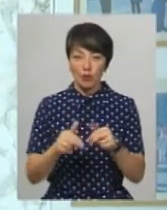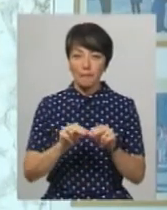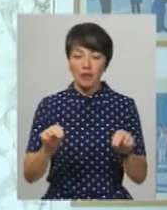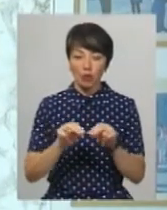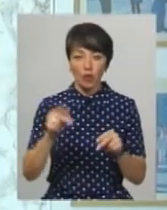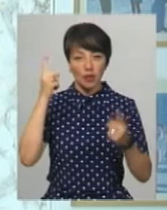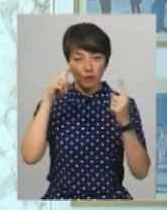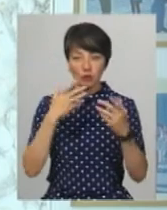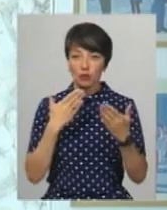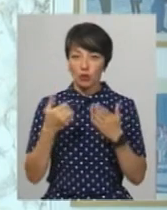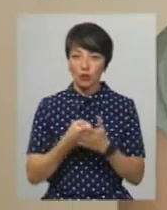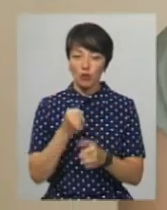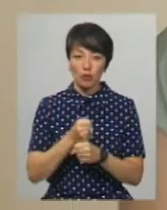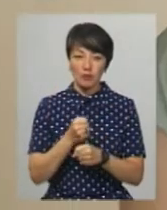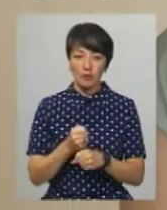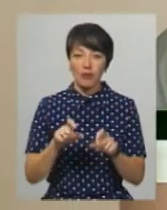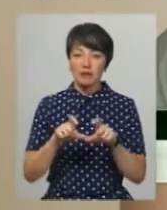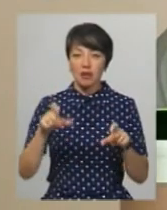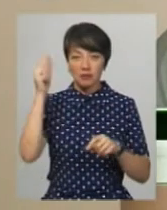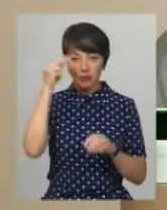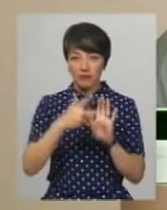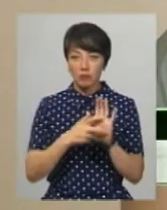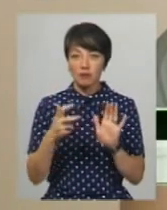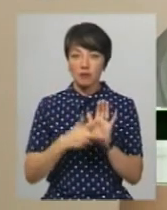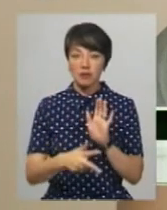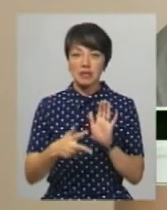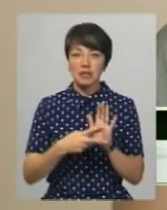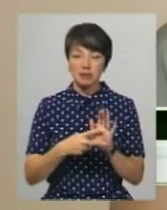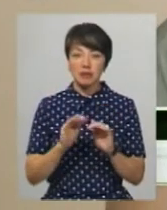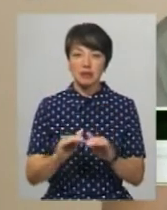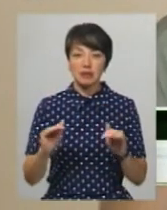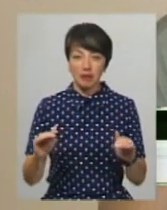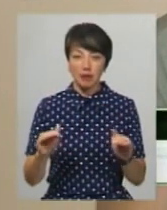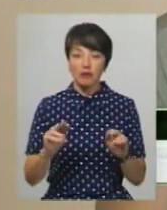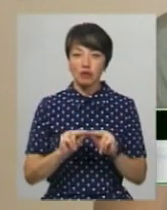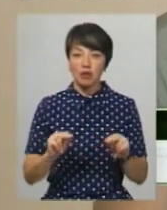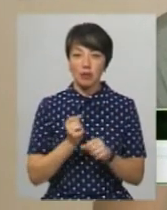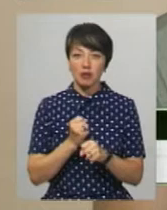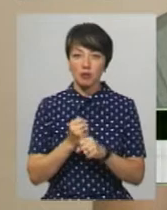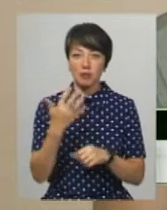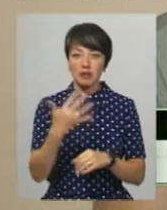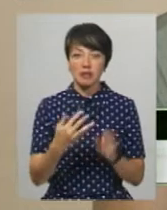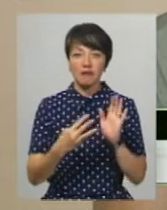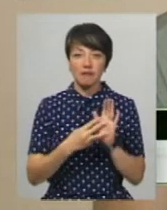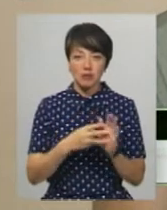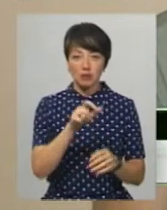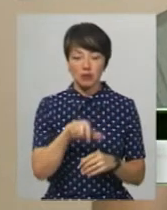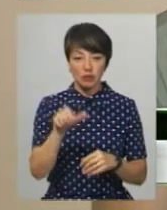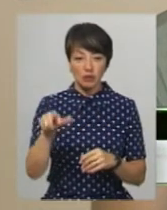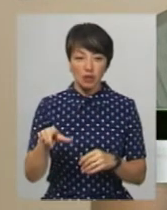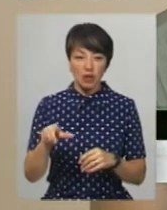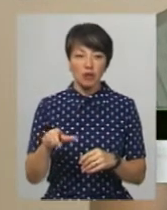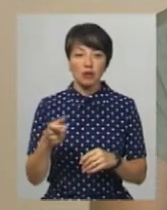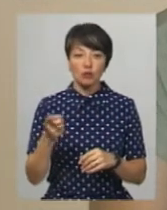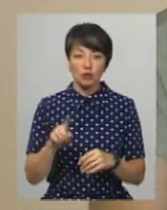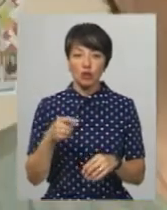педагогів і творчо підходить до роботи. В закладі навчається 887 учнів, вчителів працює 58.